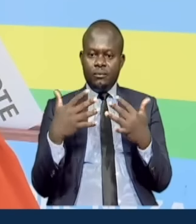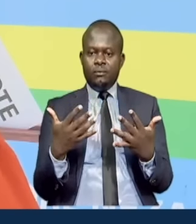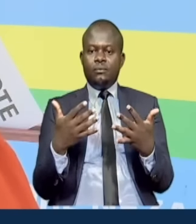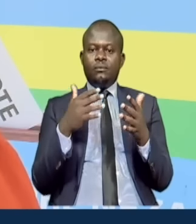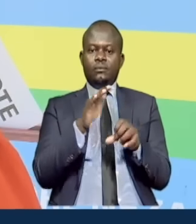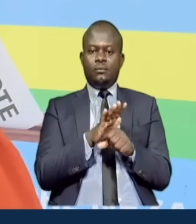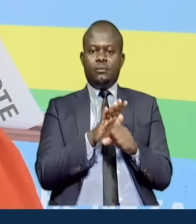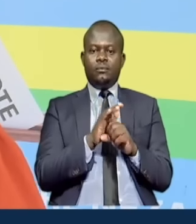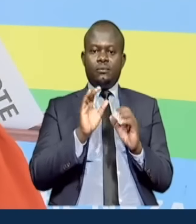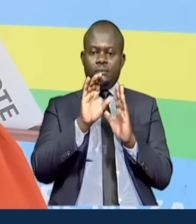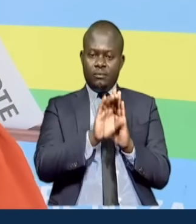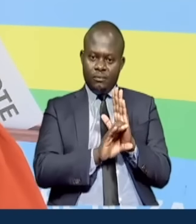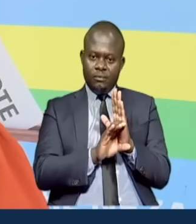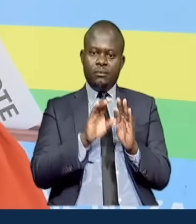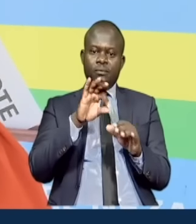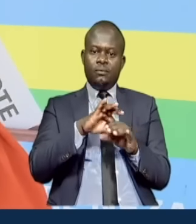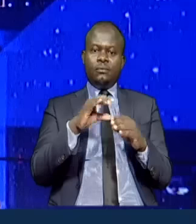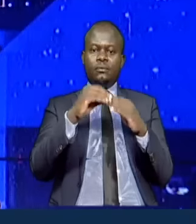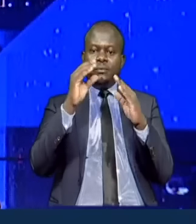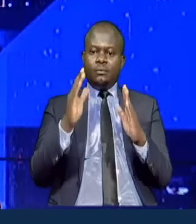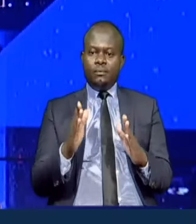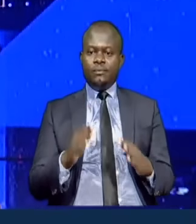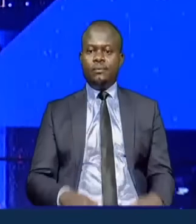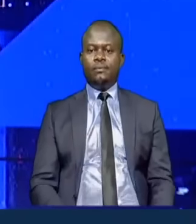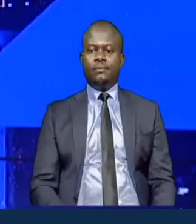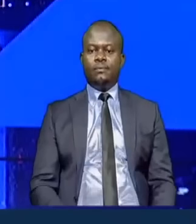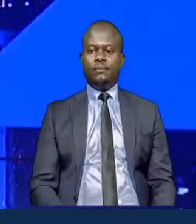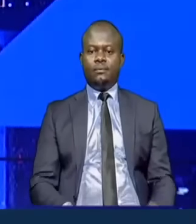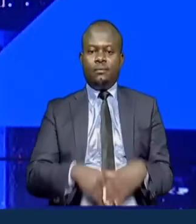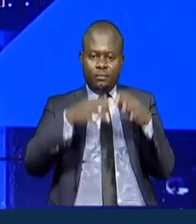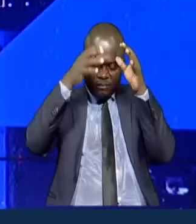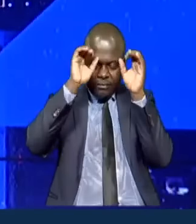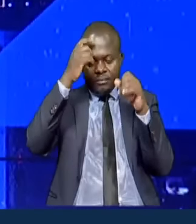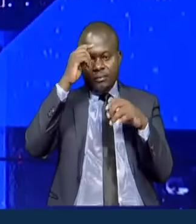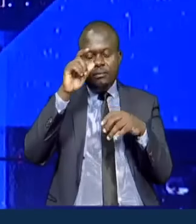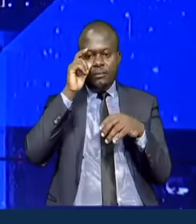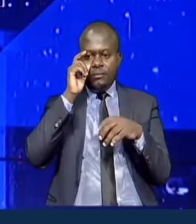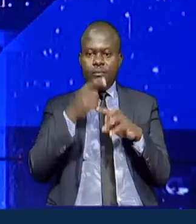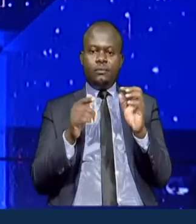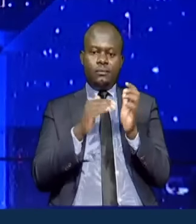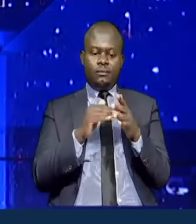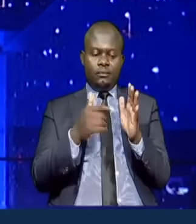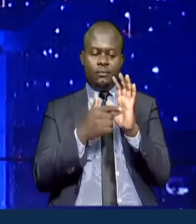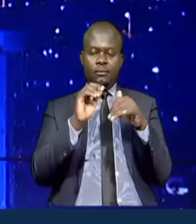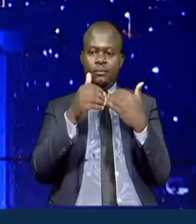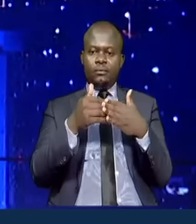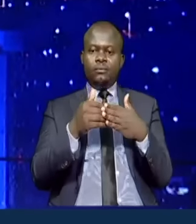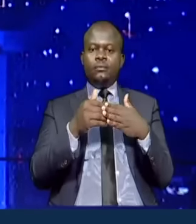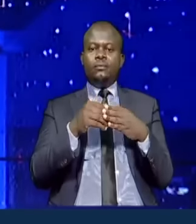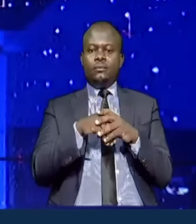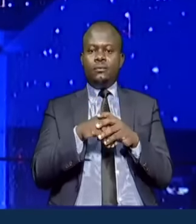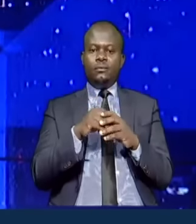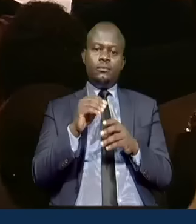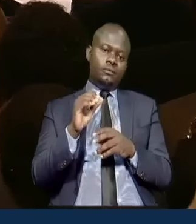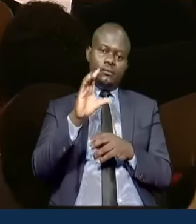itegeko nshinga, bitorera abayobozi. Perezida wa Repubulika y'u Rwanda Paul Kagame kandi yagaragaje ko abatuye umugabane